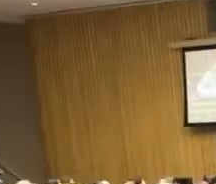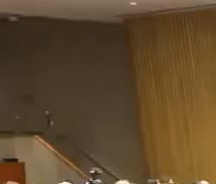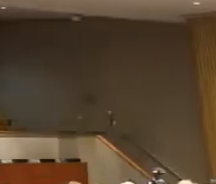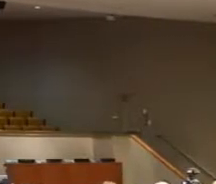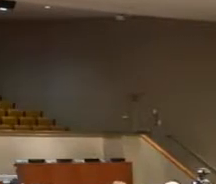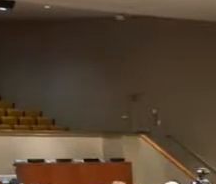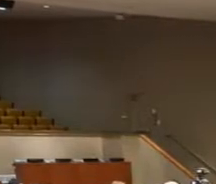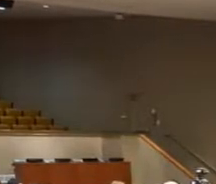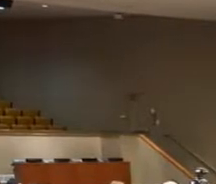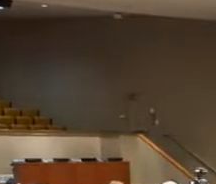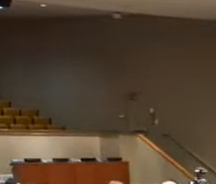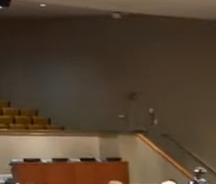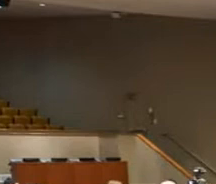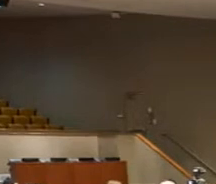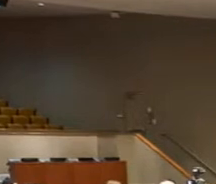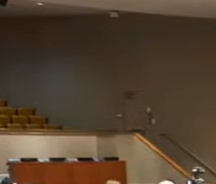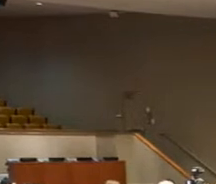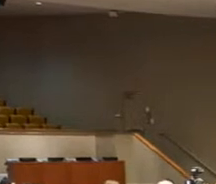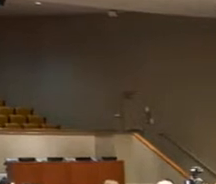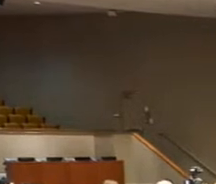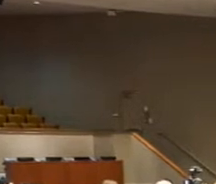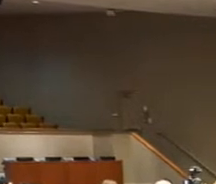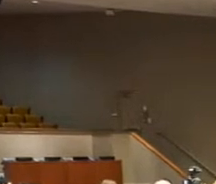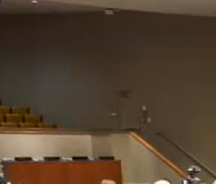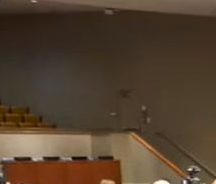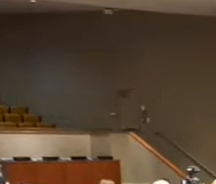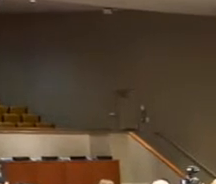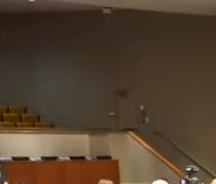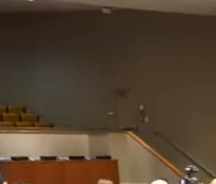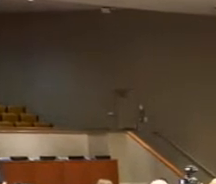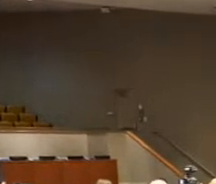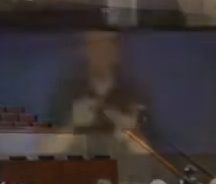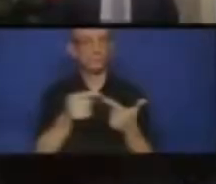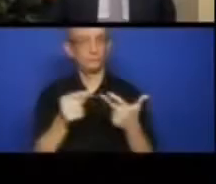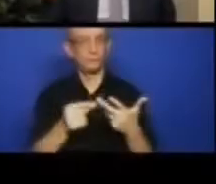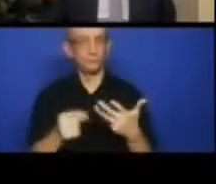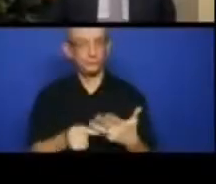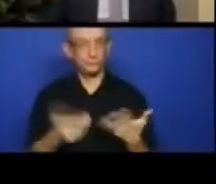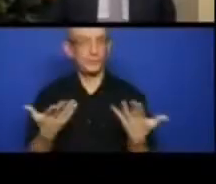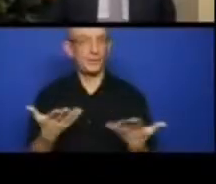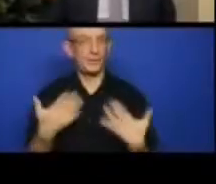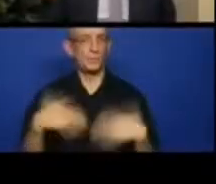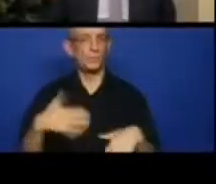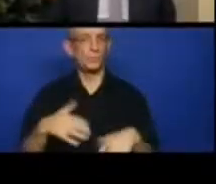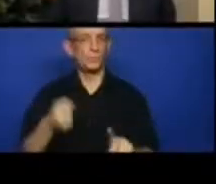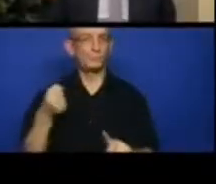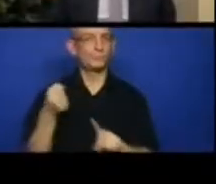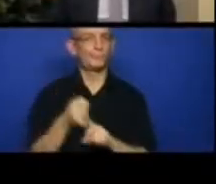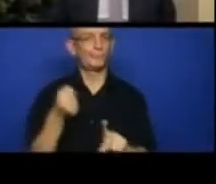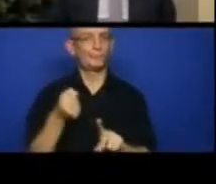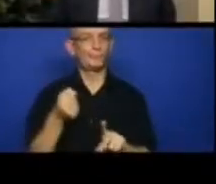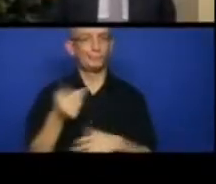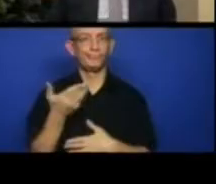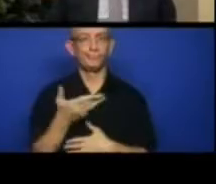Nous mettons la technologie au service de l'accessibilité Le sous-titrage et distance